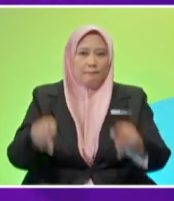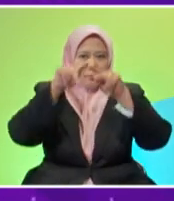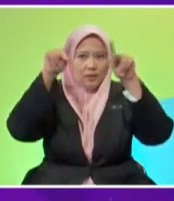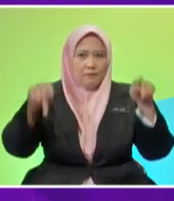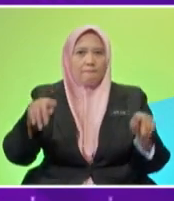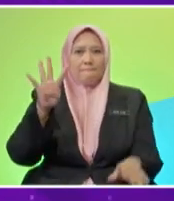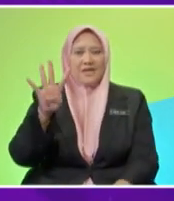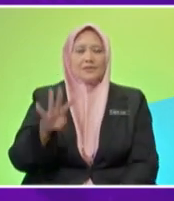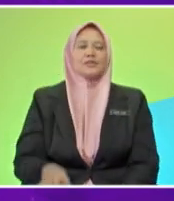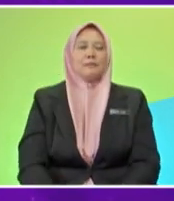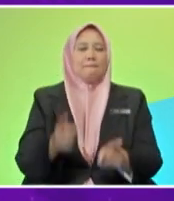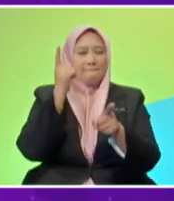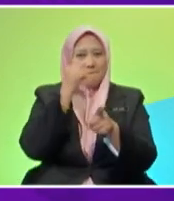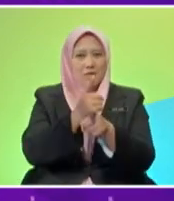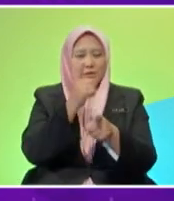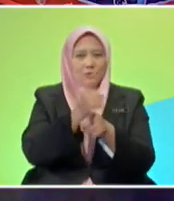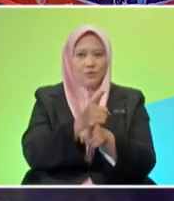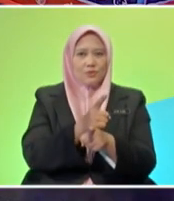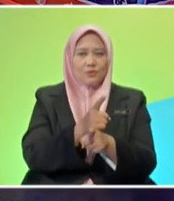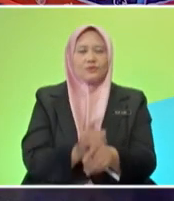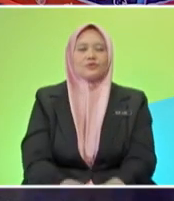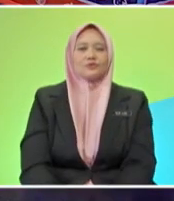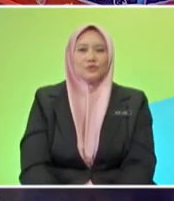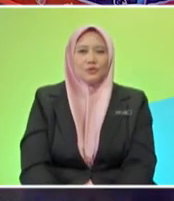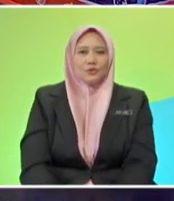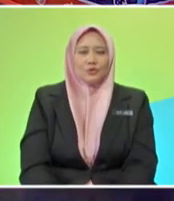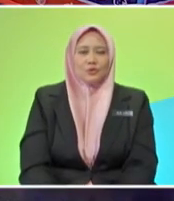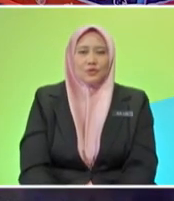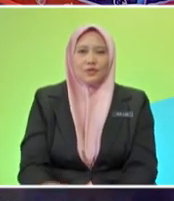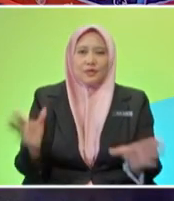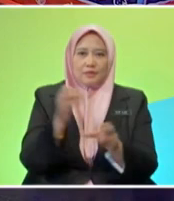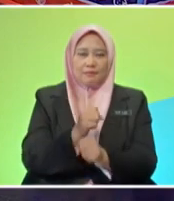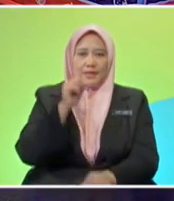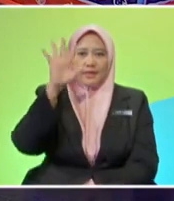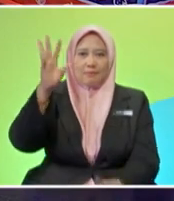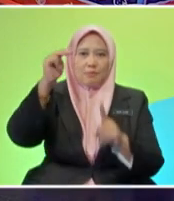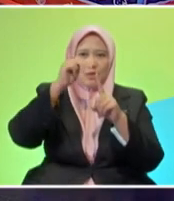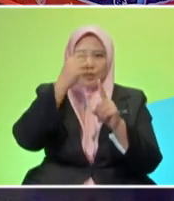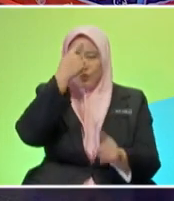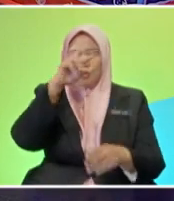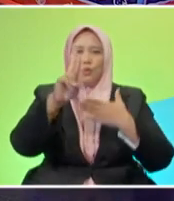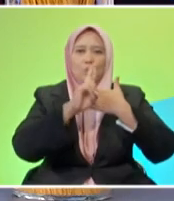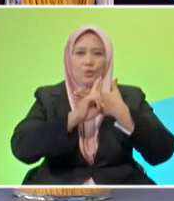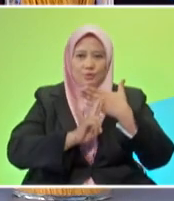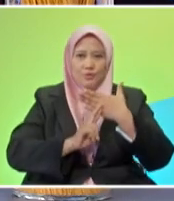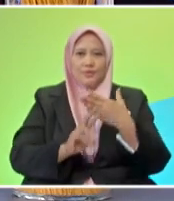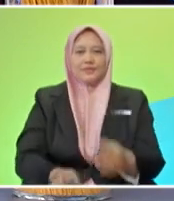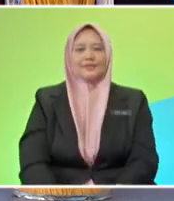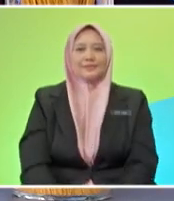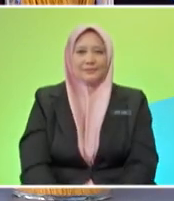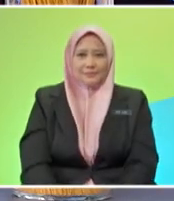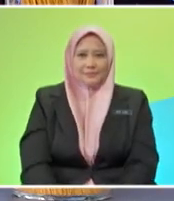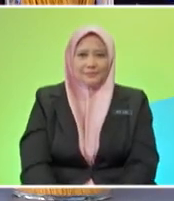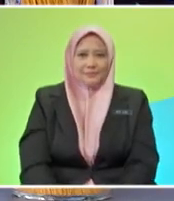dengan pelawas. Kita berikan 5 wah untuk kumpulan roti. Roti. Betul. Ya, jawapan